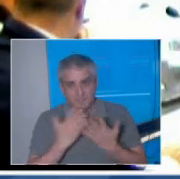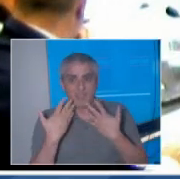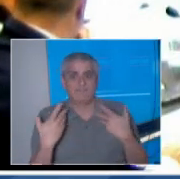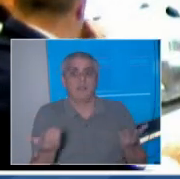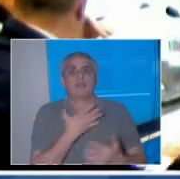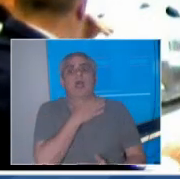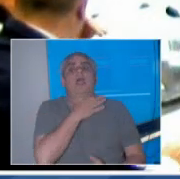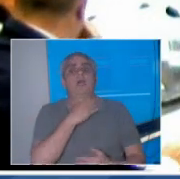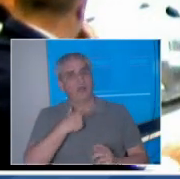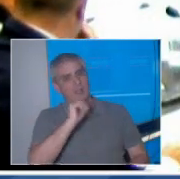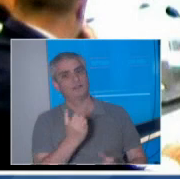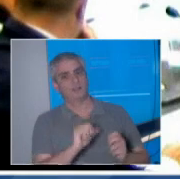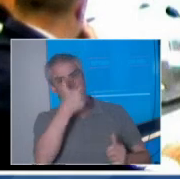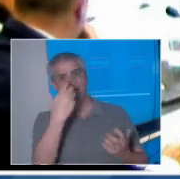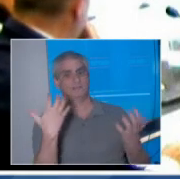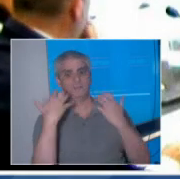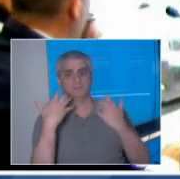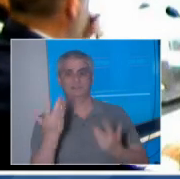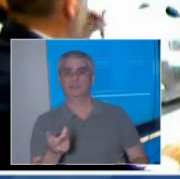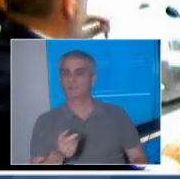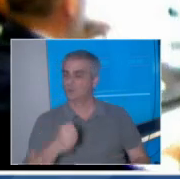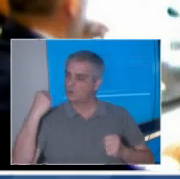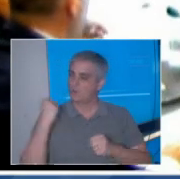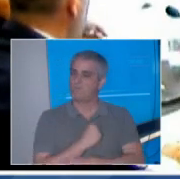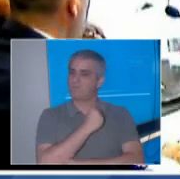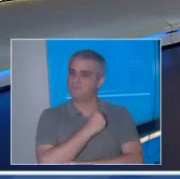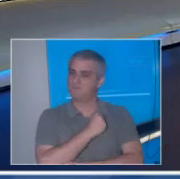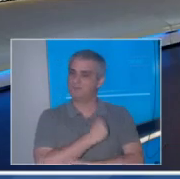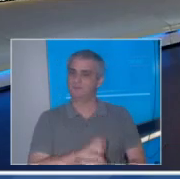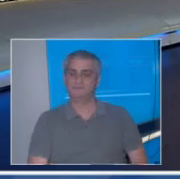היא לא נושמת. הלכתי להנשים אותה, לשים לה שם אוויר קצת. אוף.